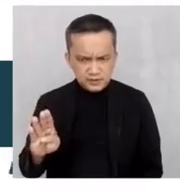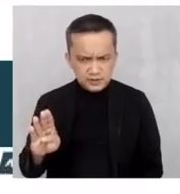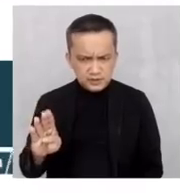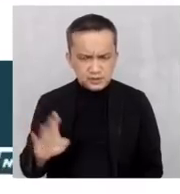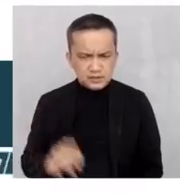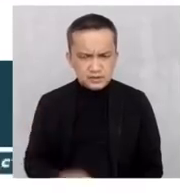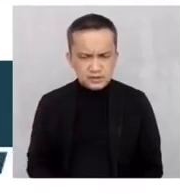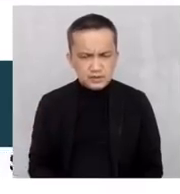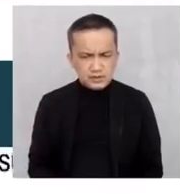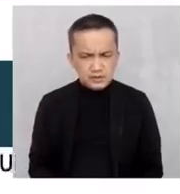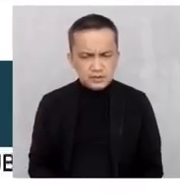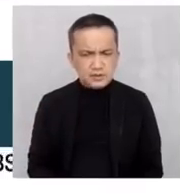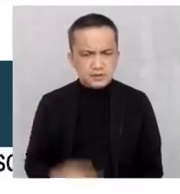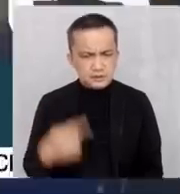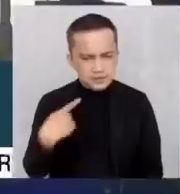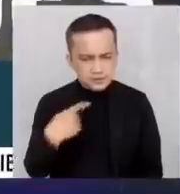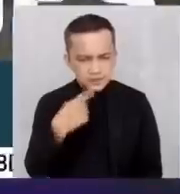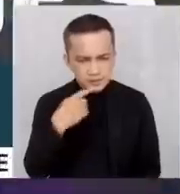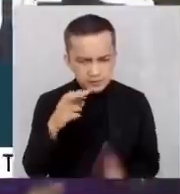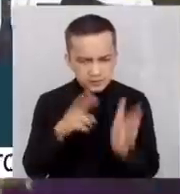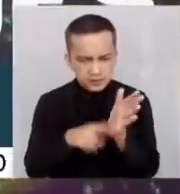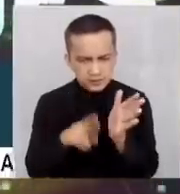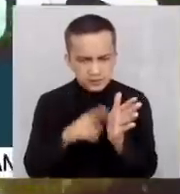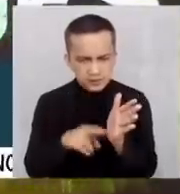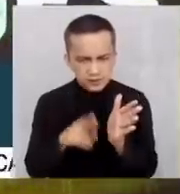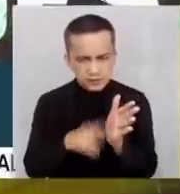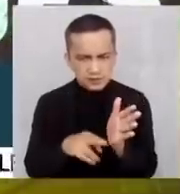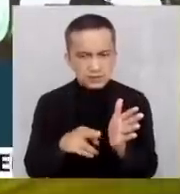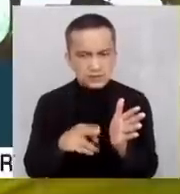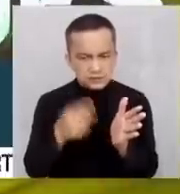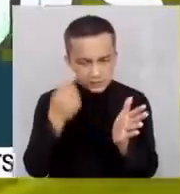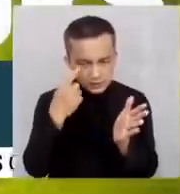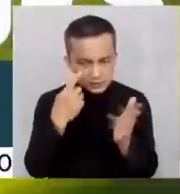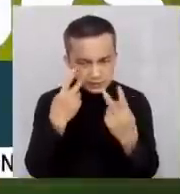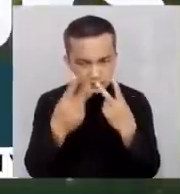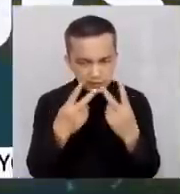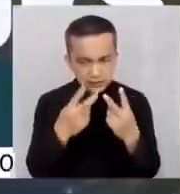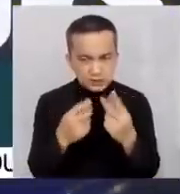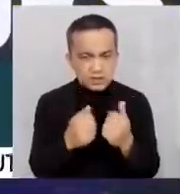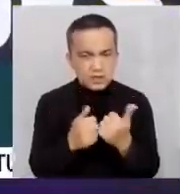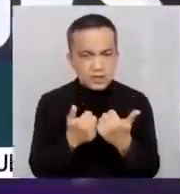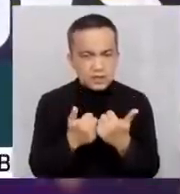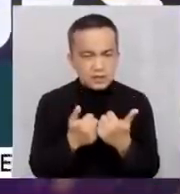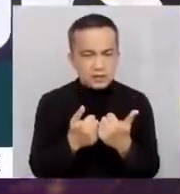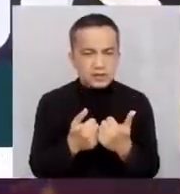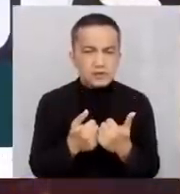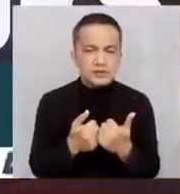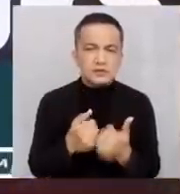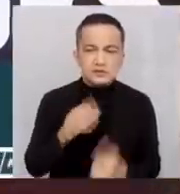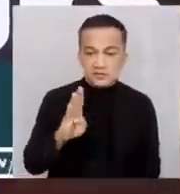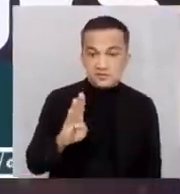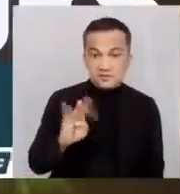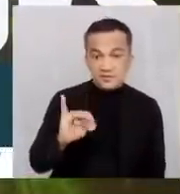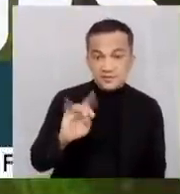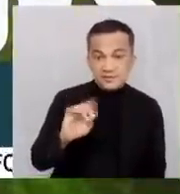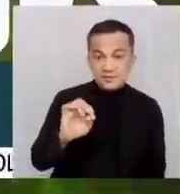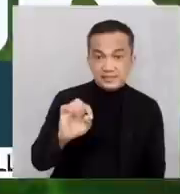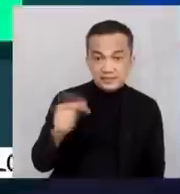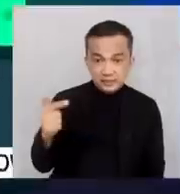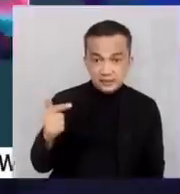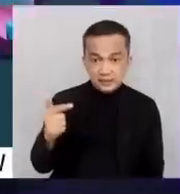Well, meron kami mga research noon. Tingnan natin kung paano ba nagkaroon ng bidding, paano sila